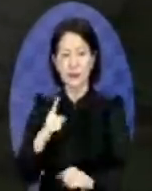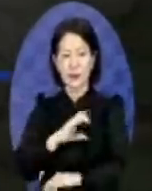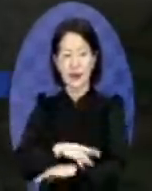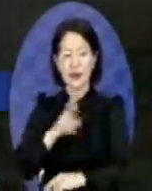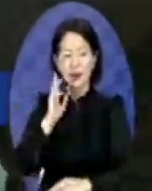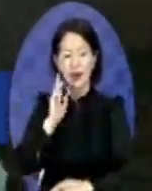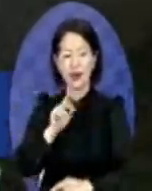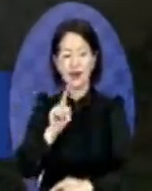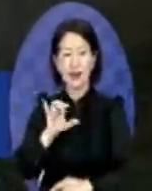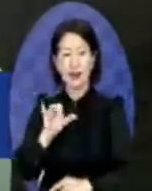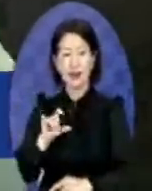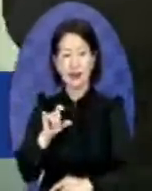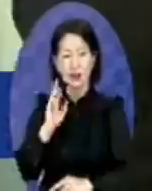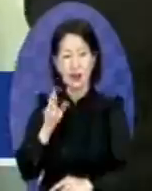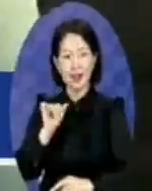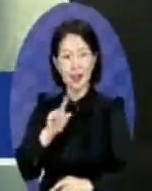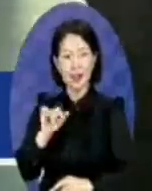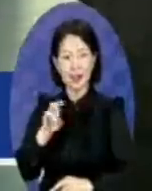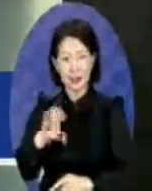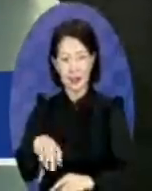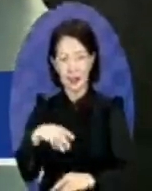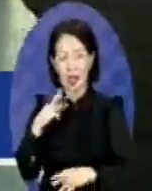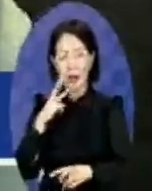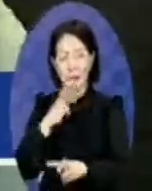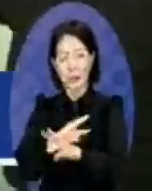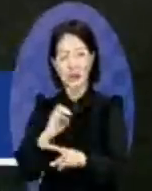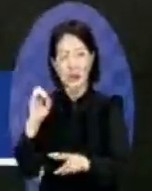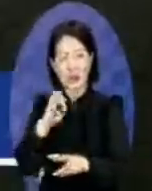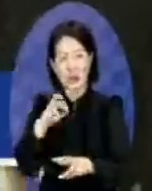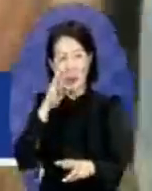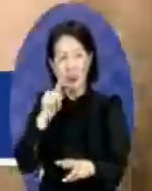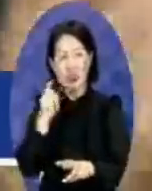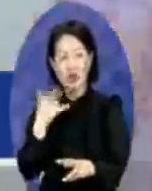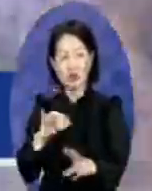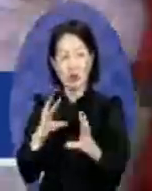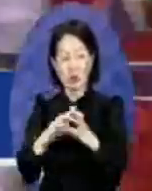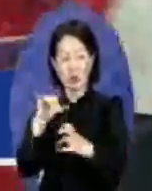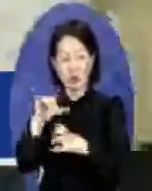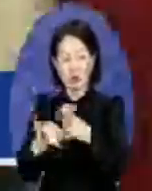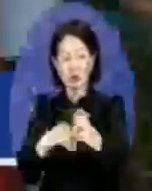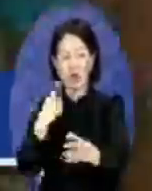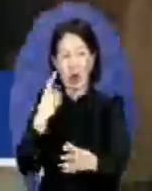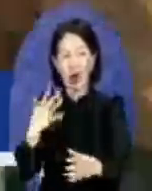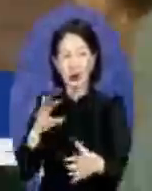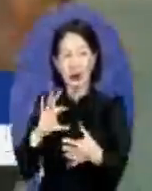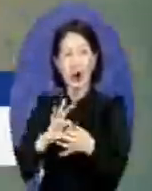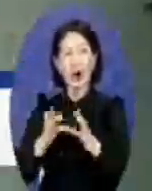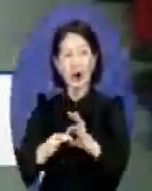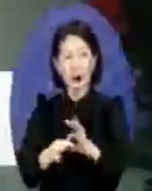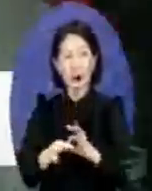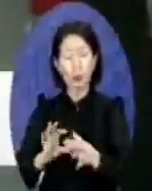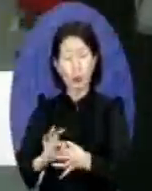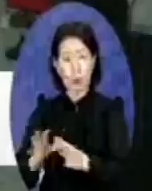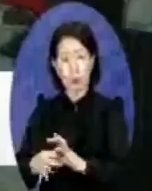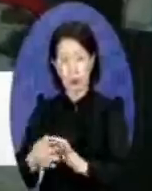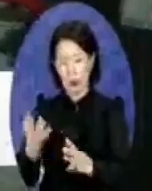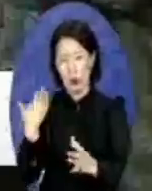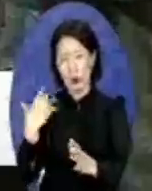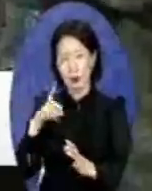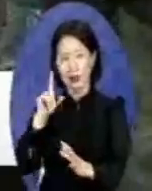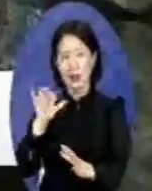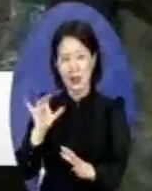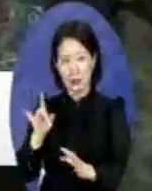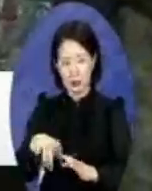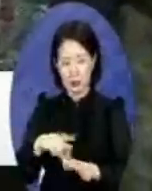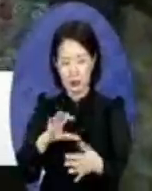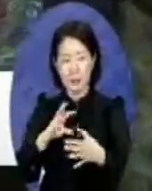Казахстан улсын Алматы хотноо болсон Жайткомын нэрэмжит математик физик мэдээлсэн олон улсын 15 дугаар олимпиад өнгөрсөн сард болсон. Энэ олимпиадын математикийн